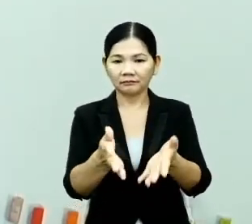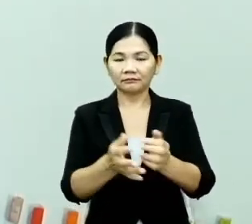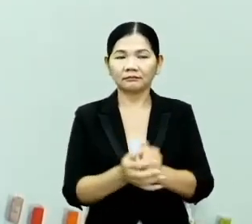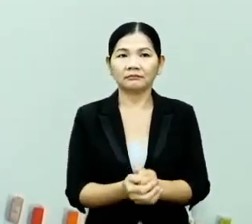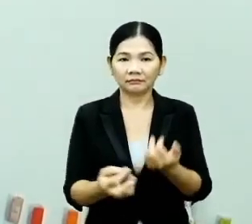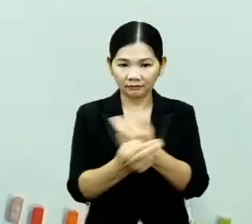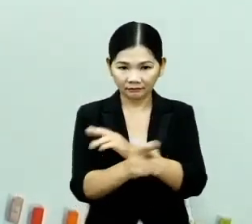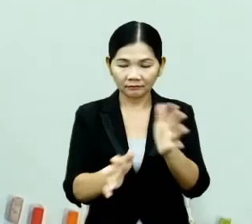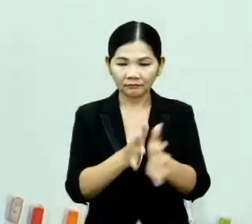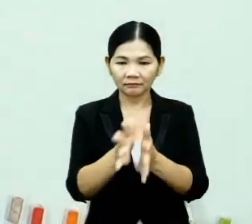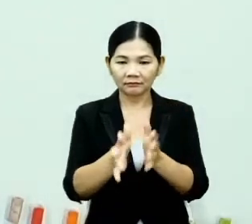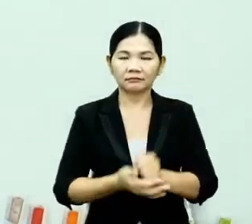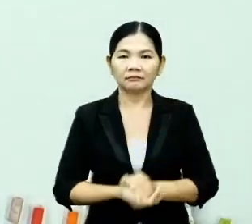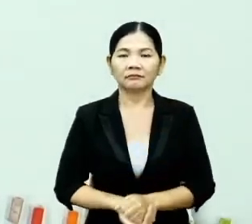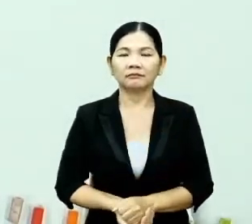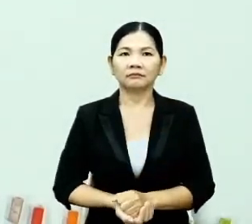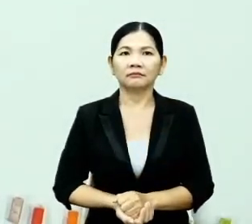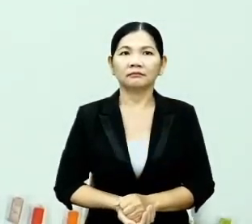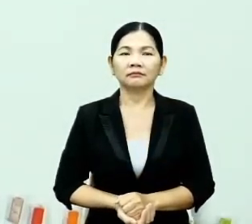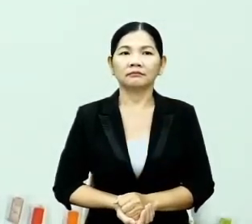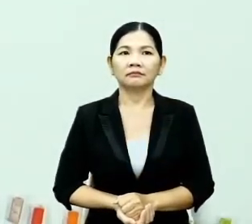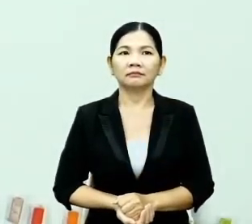ងកូនត្រៀម